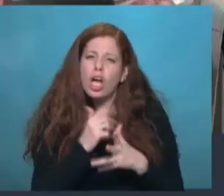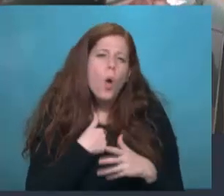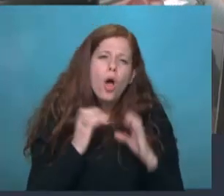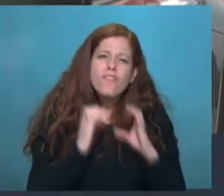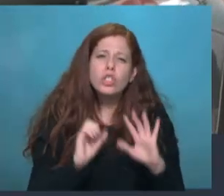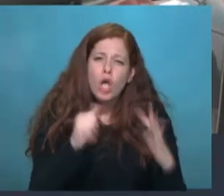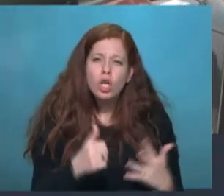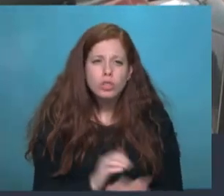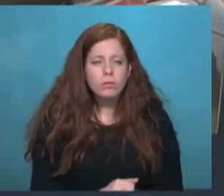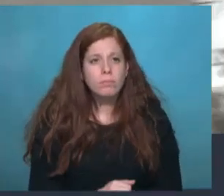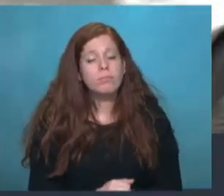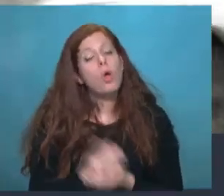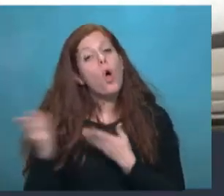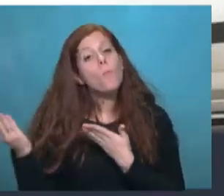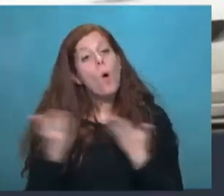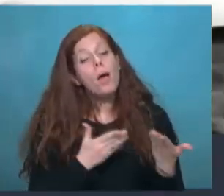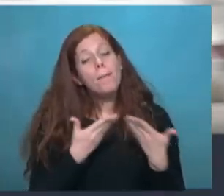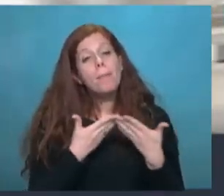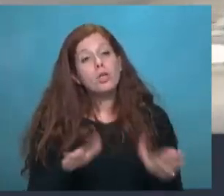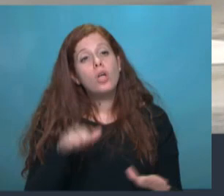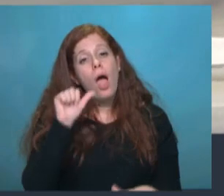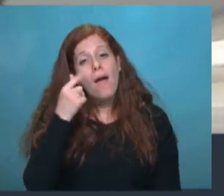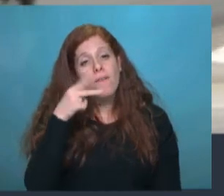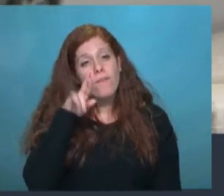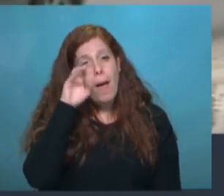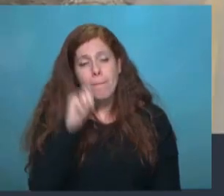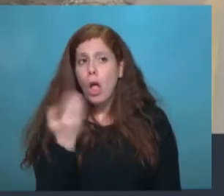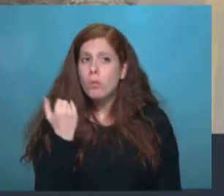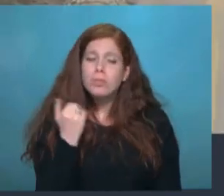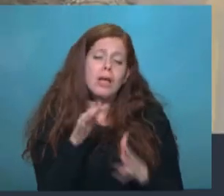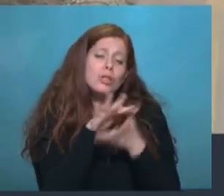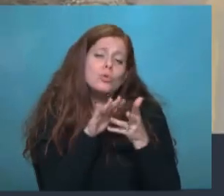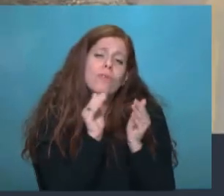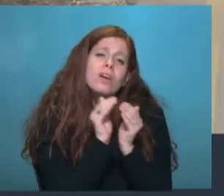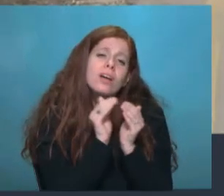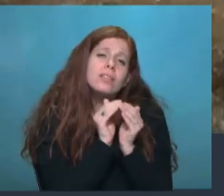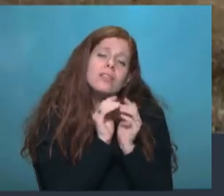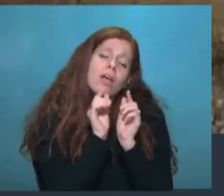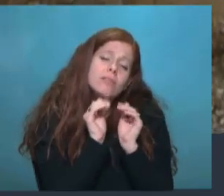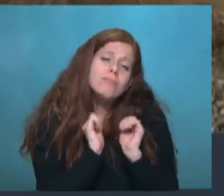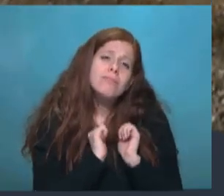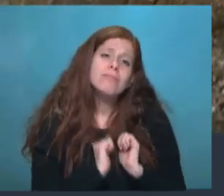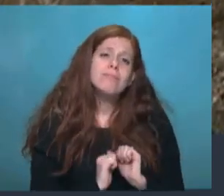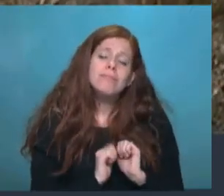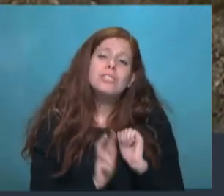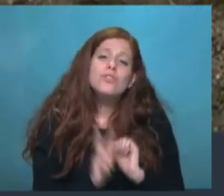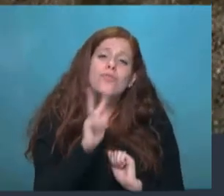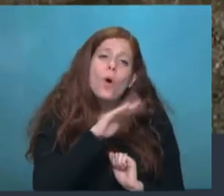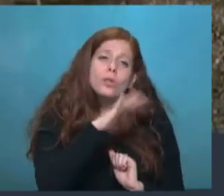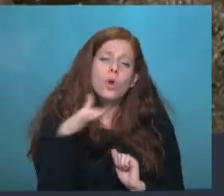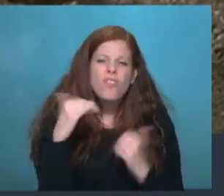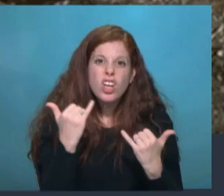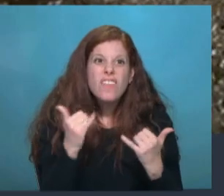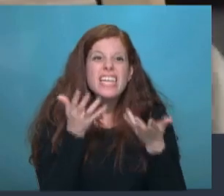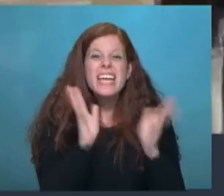ברוכים הבאים לשער אפרים, עד לא מזמן יישוב פסטורלי ומנומנם בצפון השרון, ועכשיו גהנום